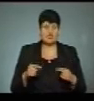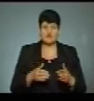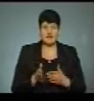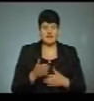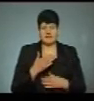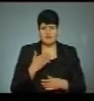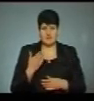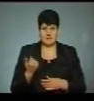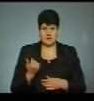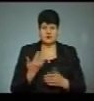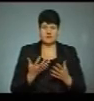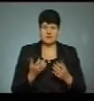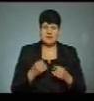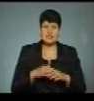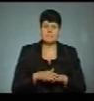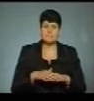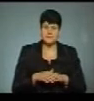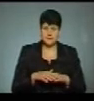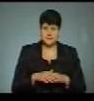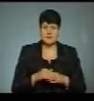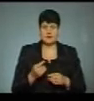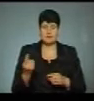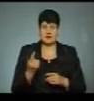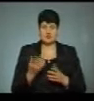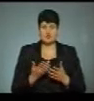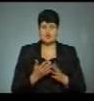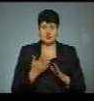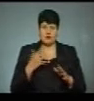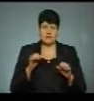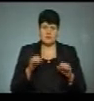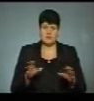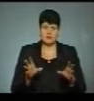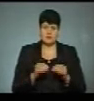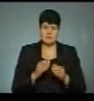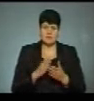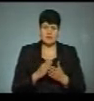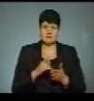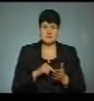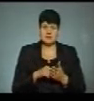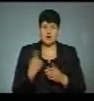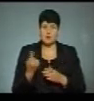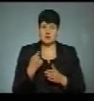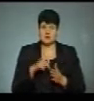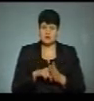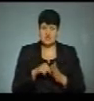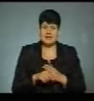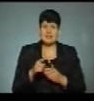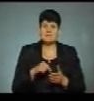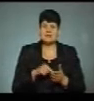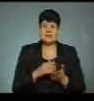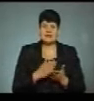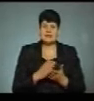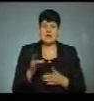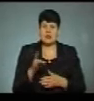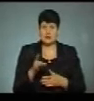тобто, і якщо взяти методику, то першочергове право на створення об'єднаних громад мають міста обласного значення і міста, які є районними